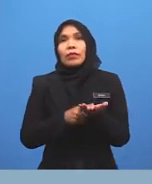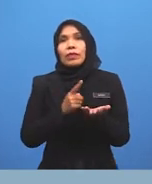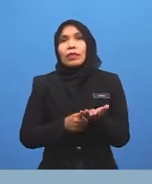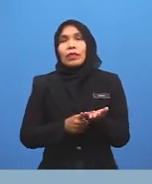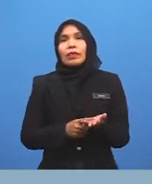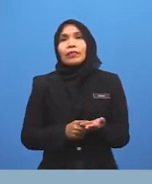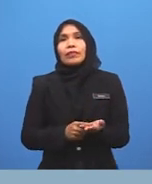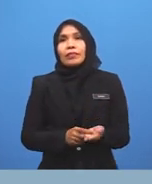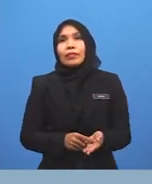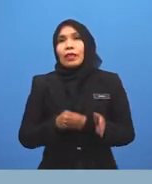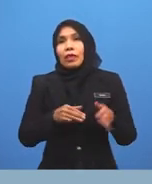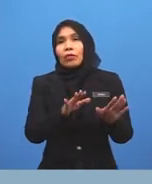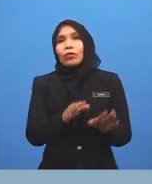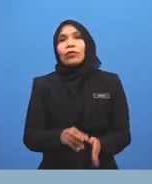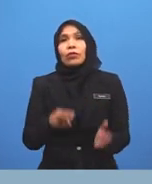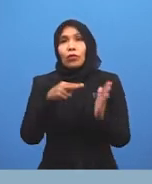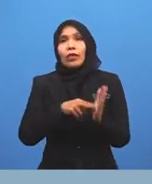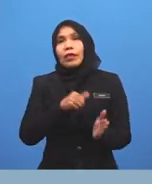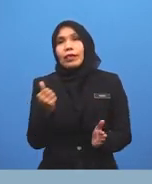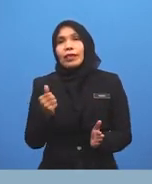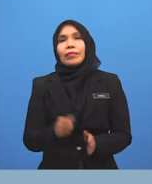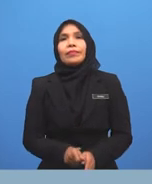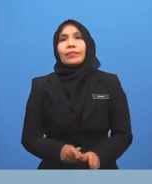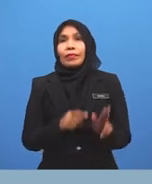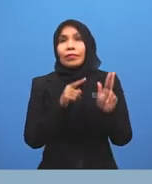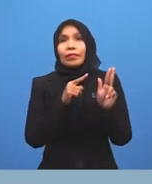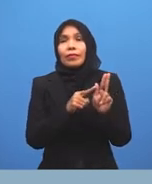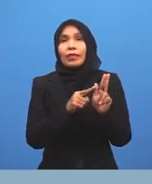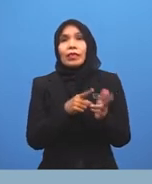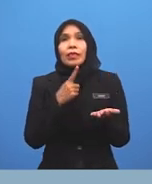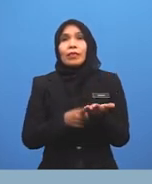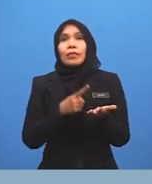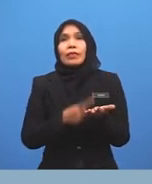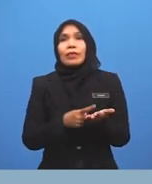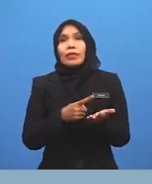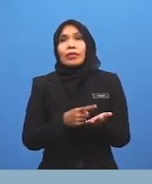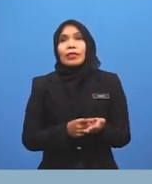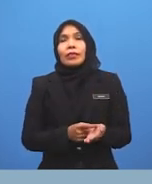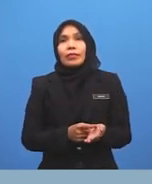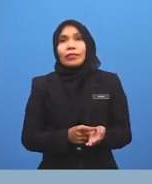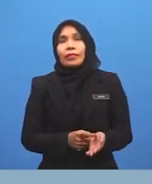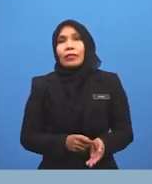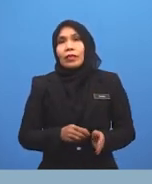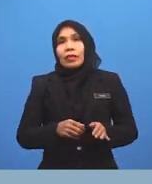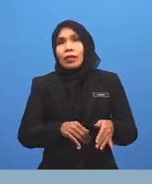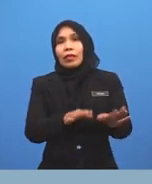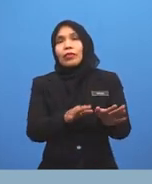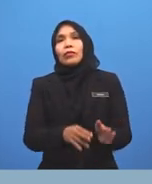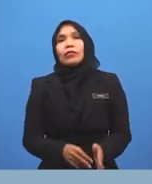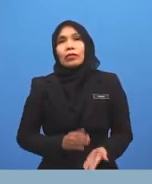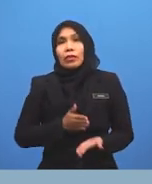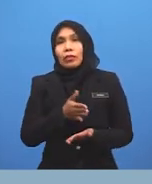penjana arus ulang-alik. Yang ketiga, kita telah membincangkan aplikasi penjana arus terus dan